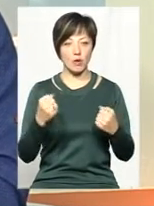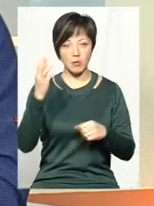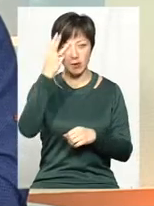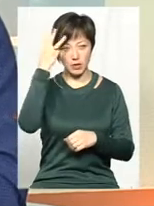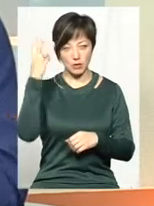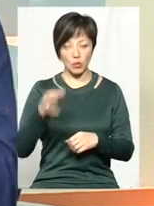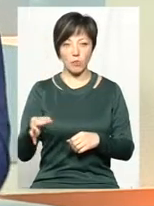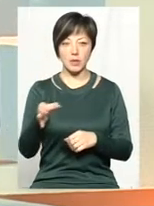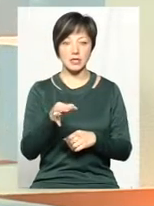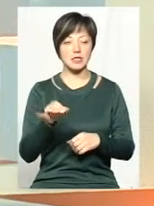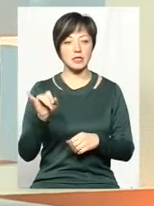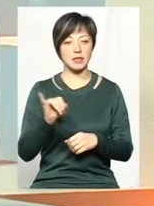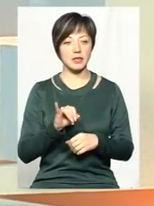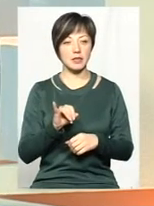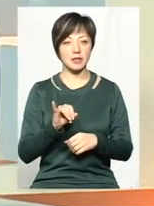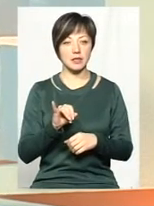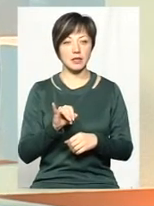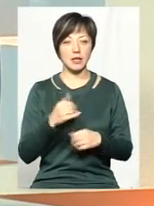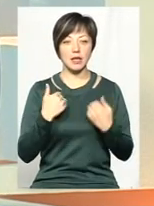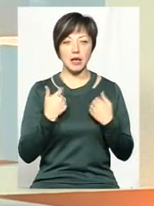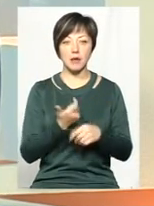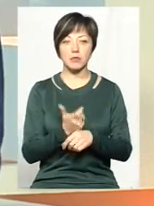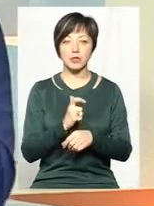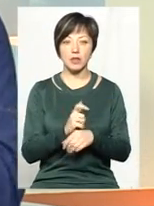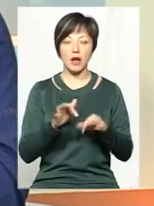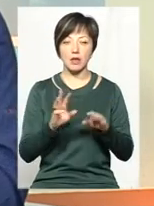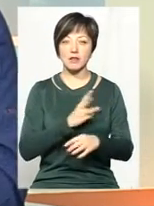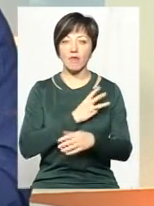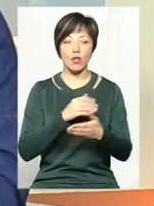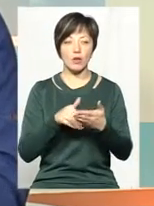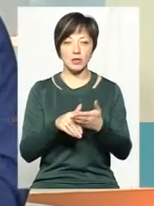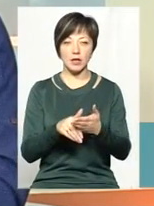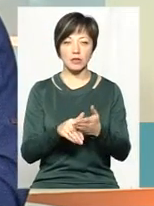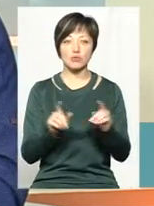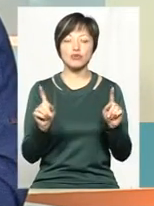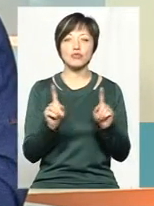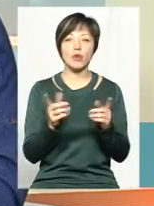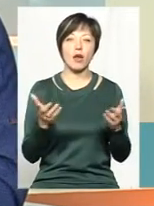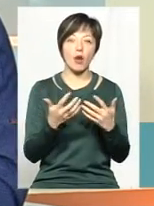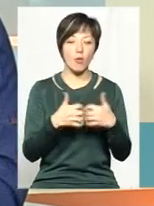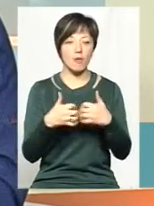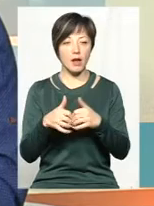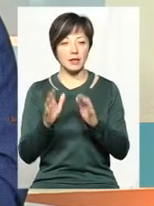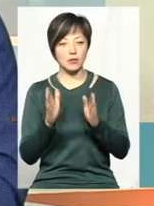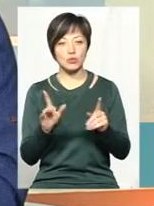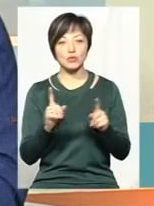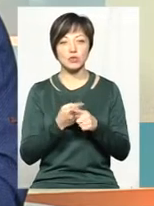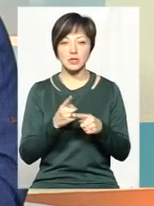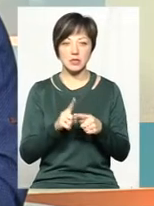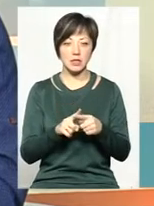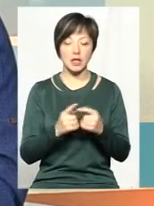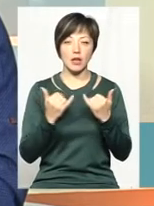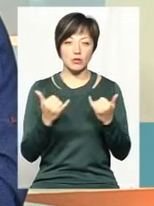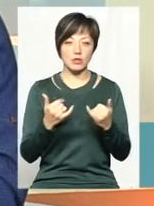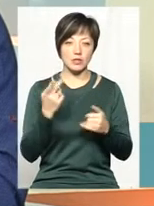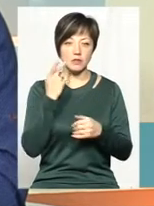Хмельницької області. І я більше в цій акції як волонтер. Що за яке обладнання буде, що це за обладнання і для